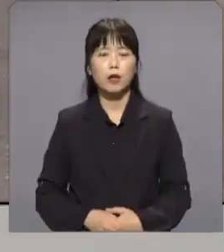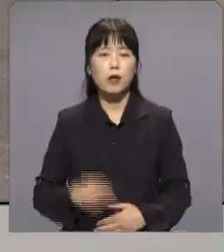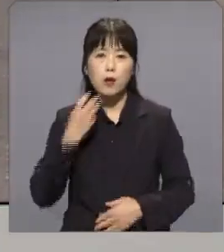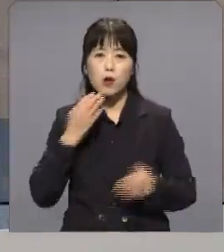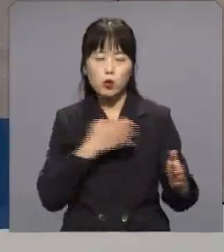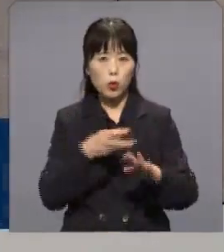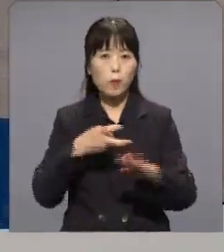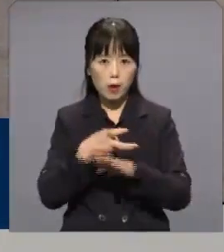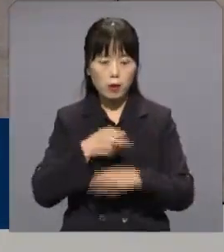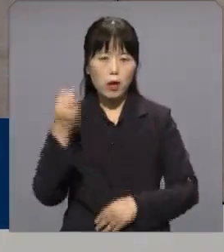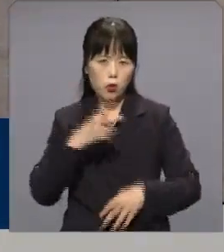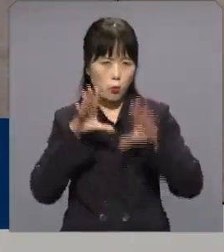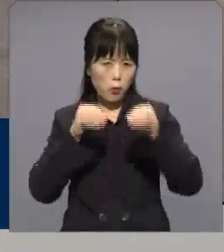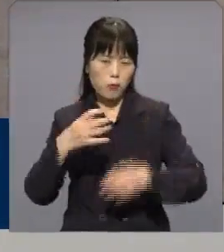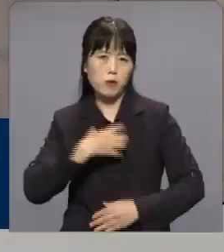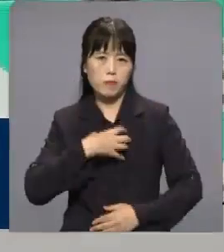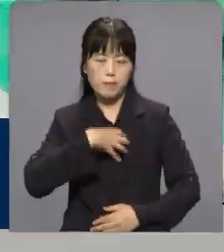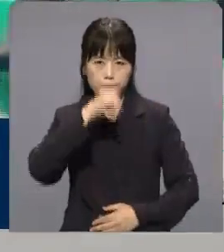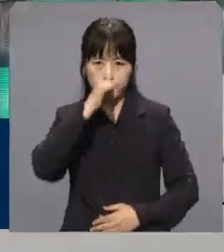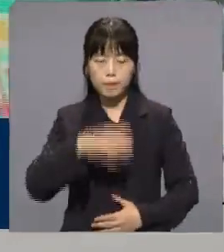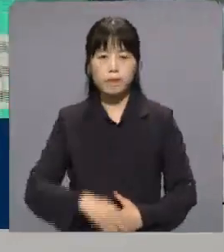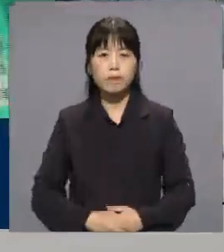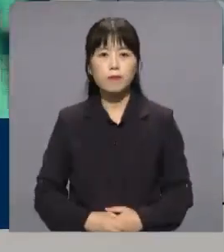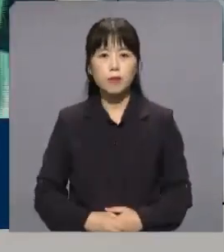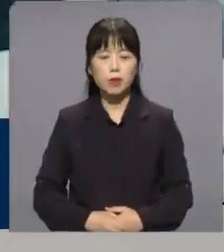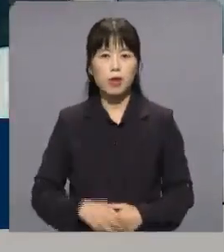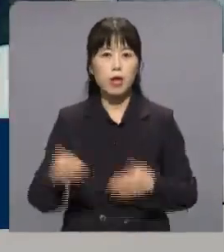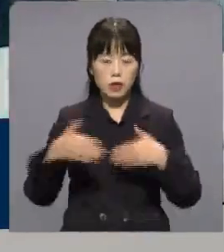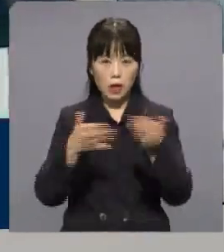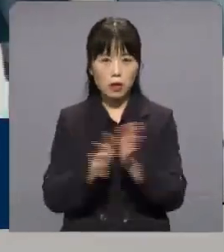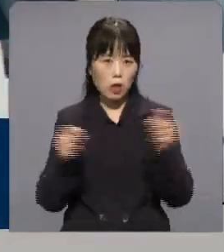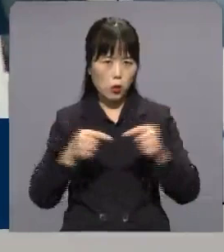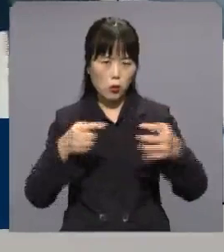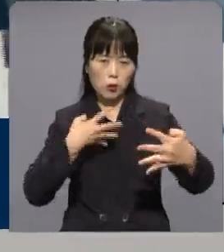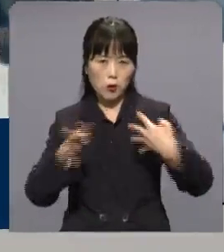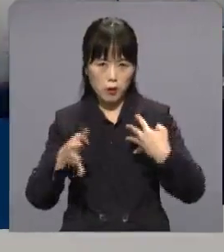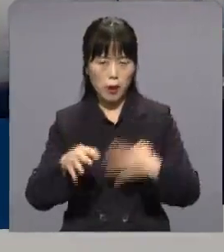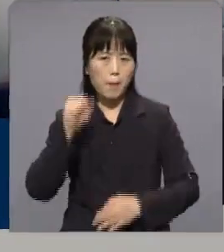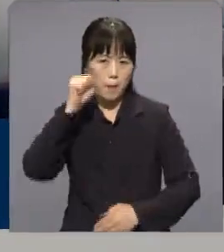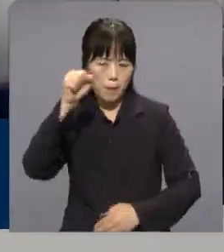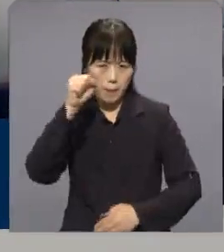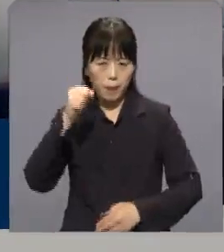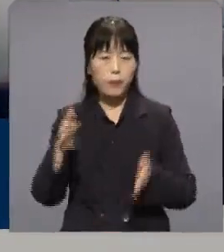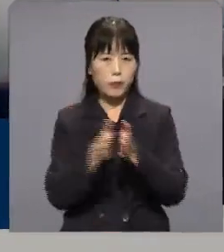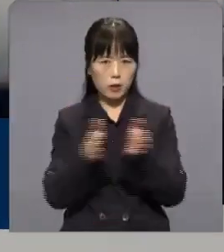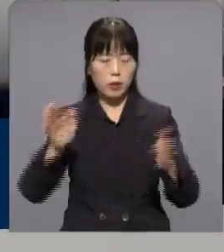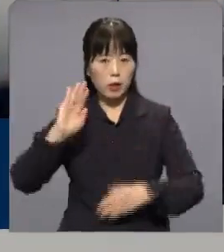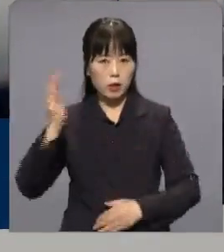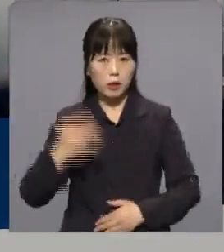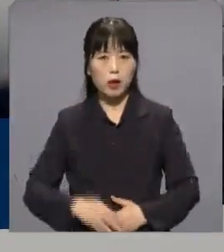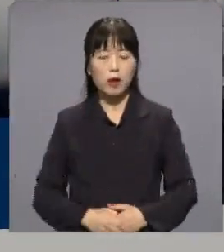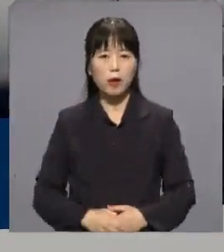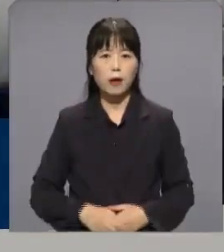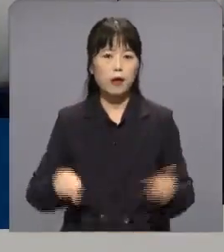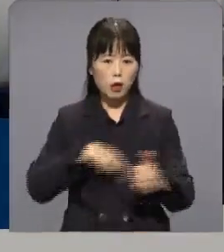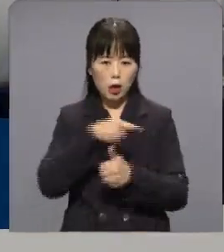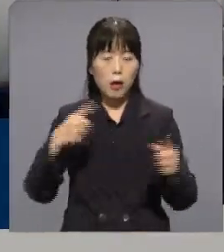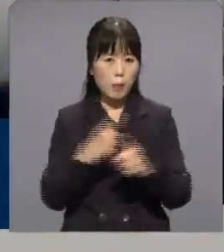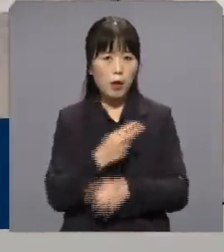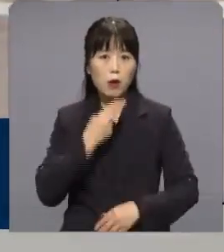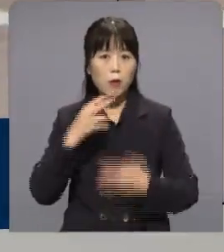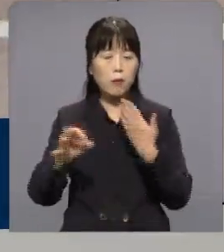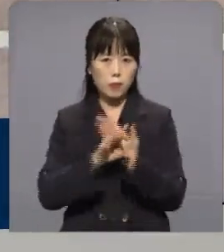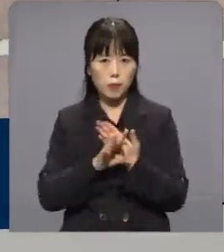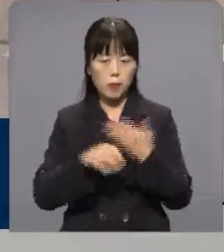이 경기도버스 가 또 멈출 위기에 놓였습니다 단체 교섭이 결렬된 파업 수순에 돌입한 건데요 상황이 바뀌지